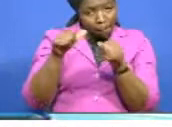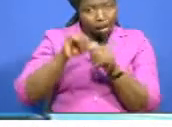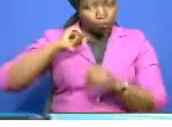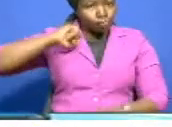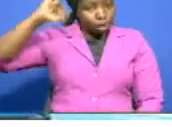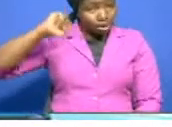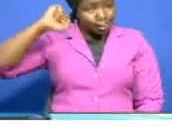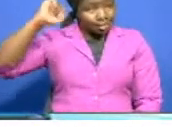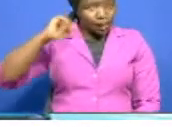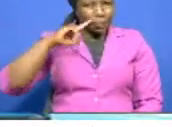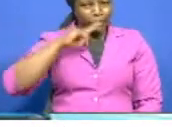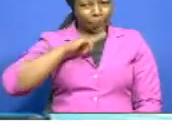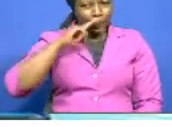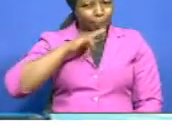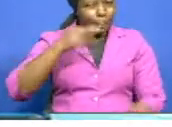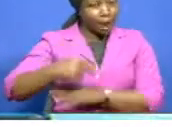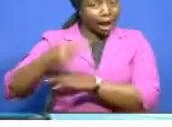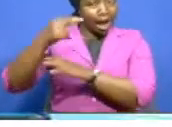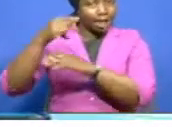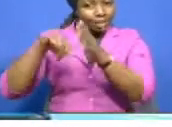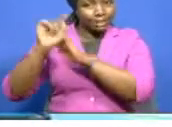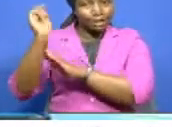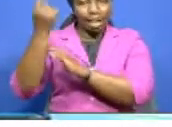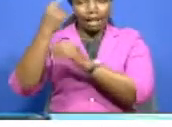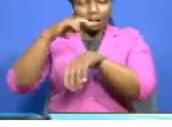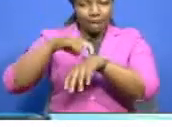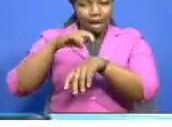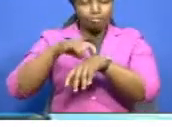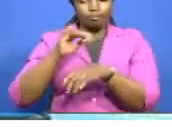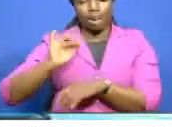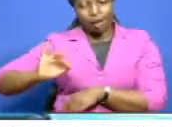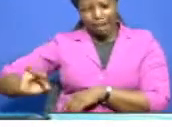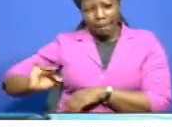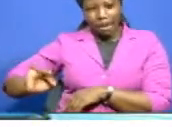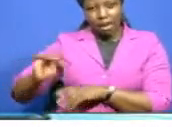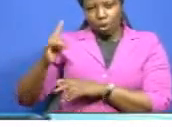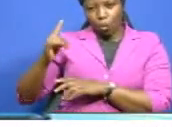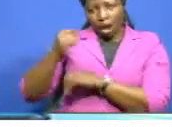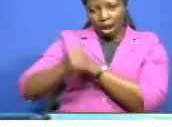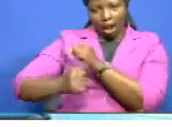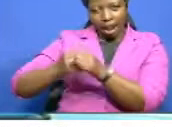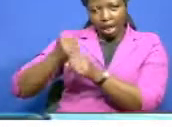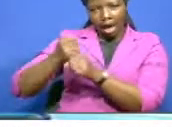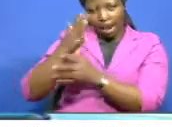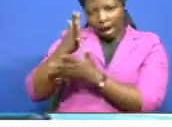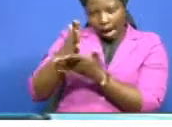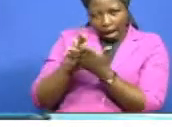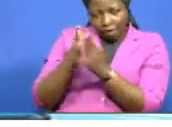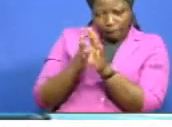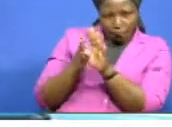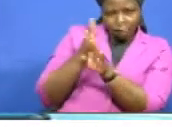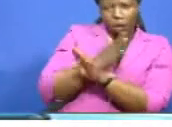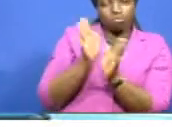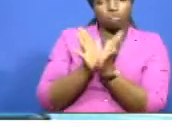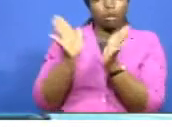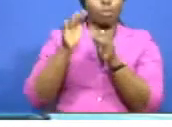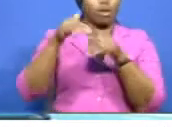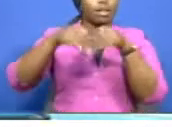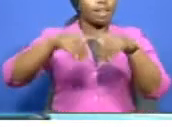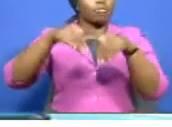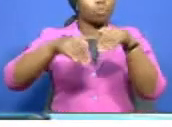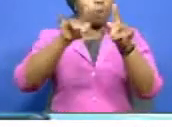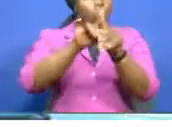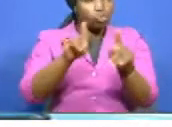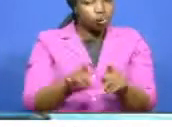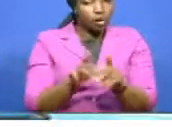kisiasa limeshika humu nchini wakati ambapo kumesalia takriban mwaka mmoja na nusu kabla ya uchaguzi mkuu, na vile vile kuna